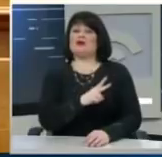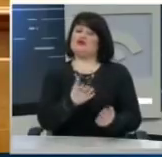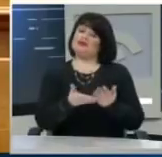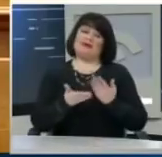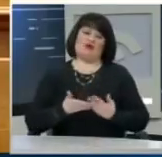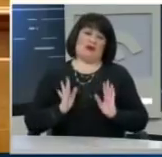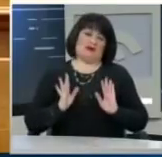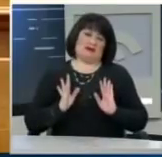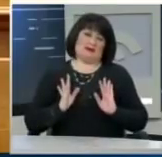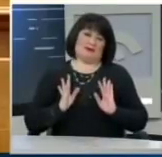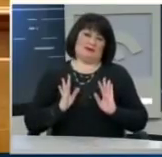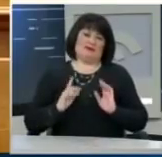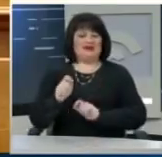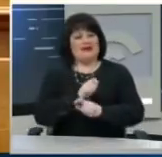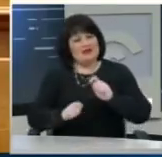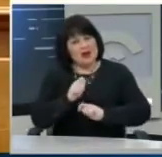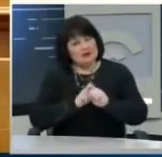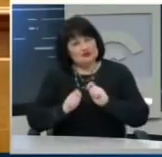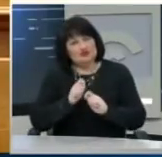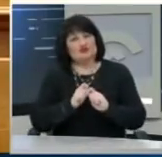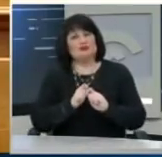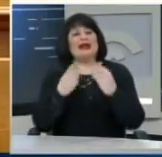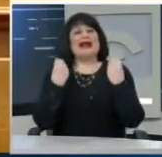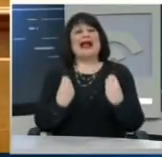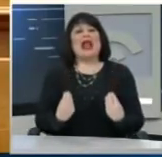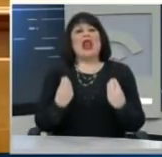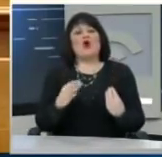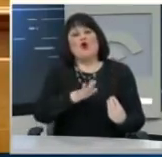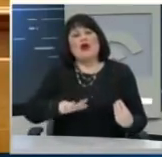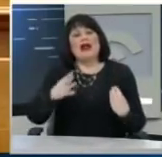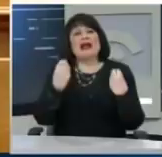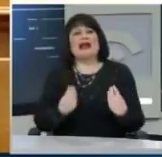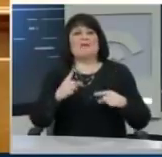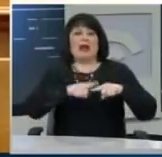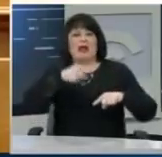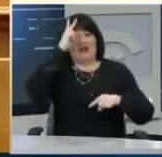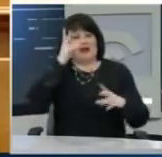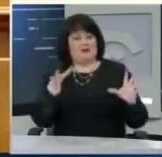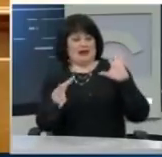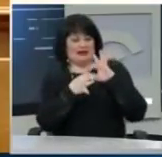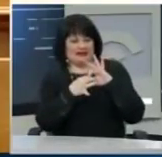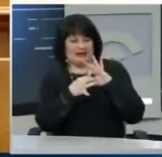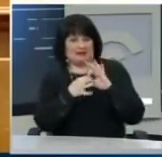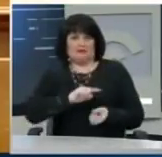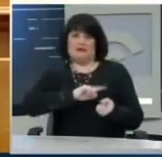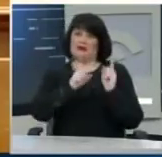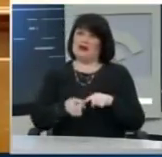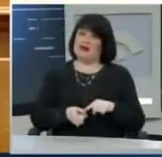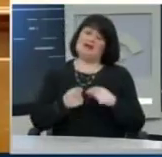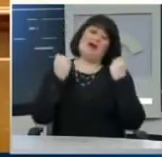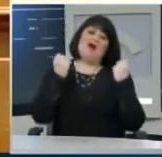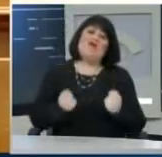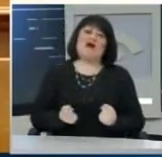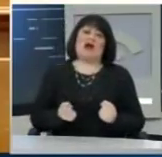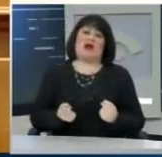ιδιαιτέρως τη διαμόρφωση ενός καλού κλίματος στις ελληνικογερμανικές σχέσεις. Αντίθετα,